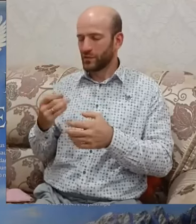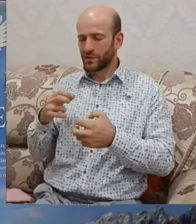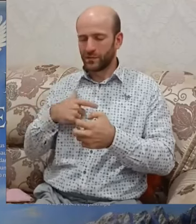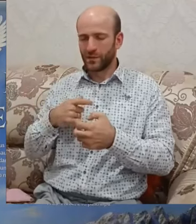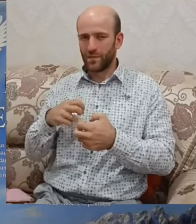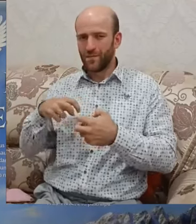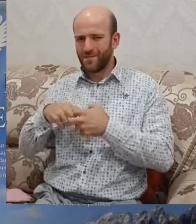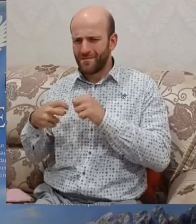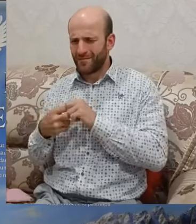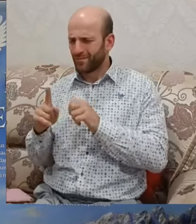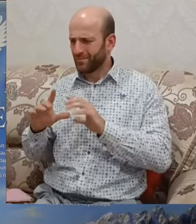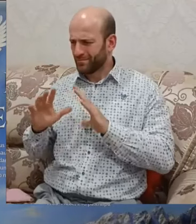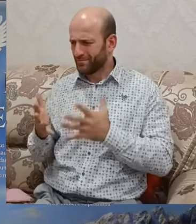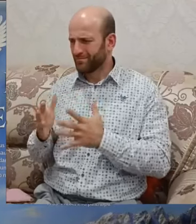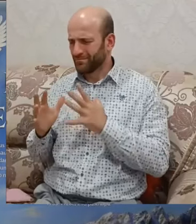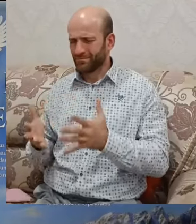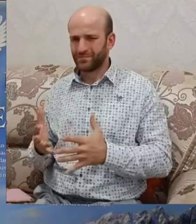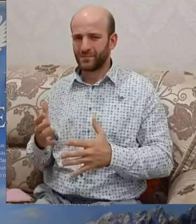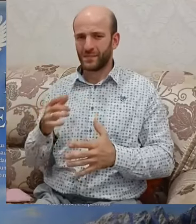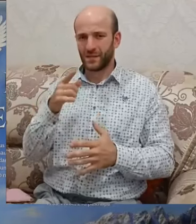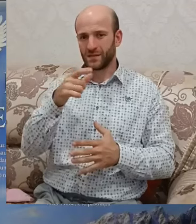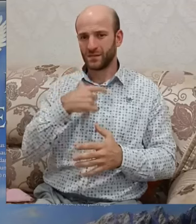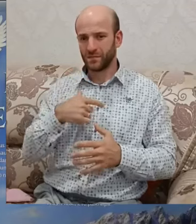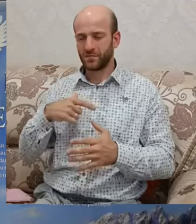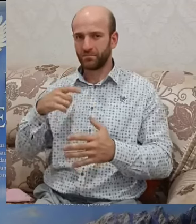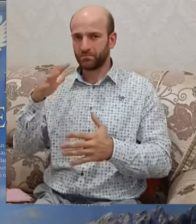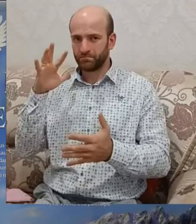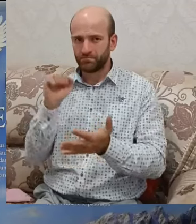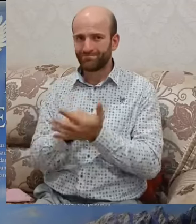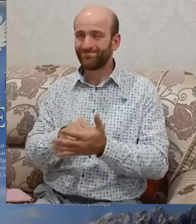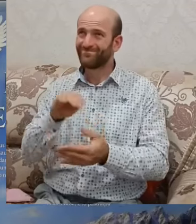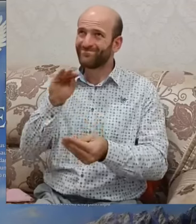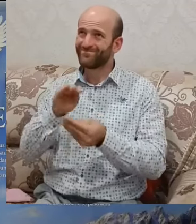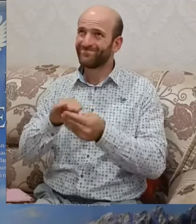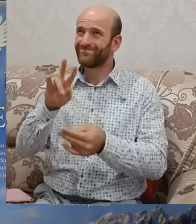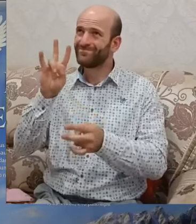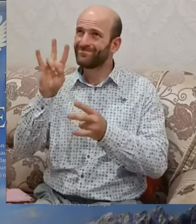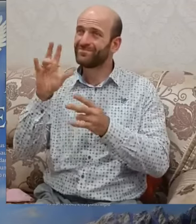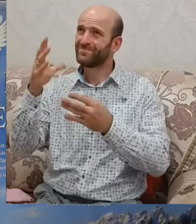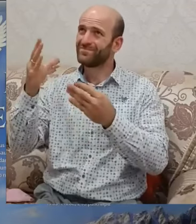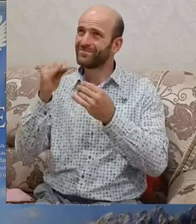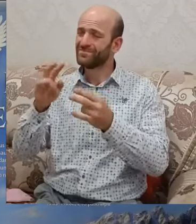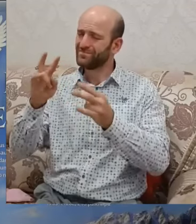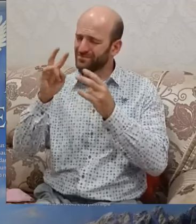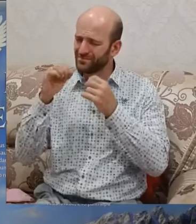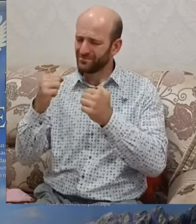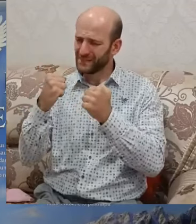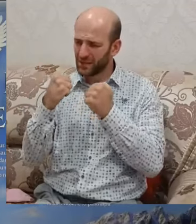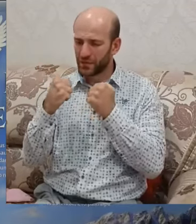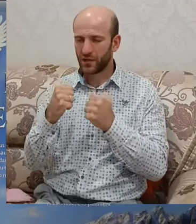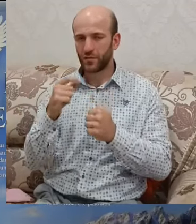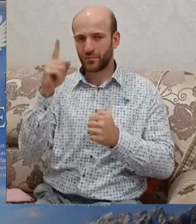Bet jis duoda jėgų. Но он дает сил. Jo žaizdomis, jo rėžiais mes esame išgydyti. Его ранами мы